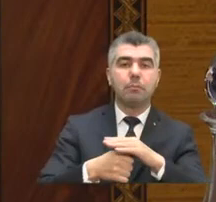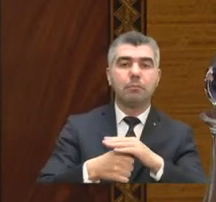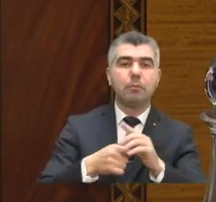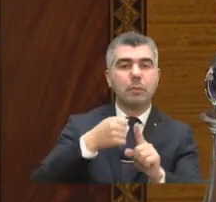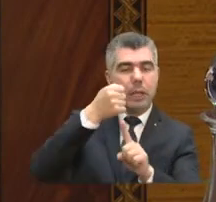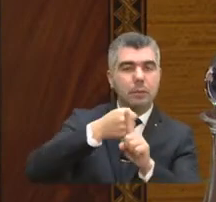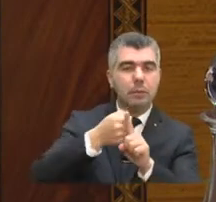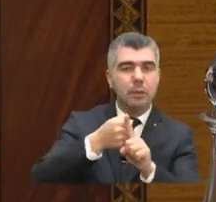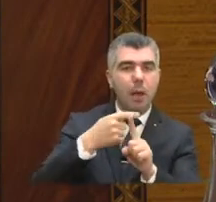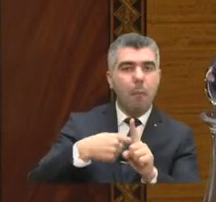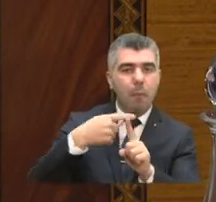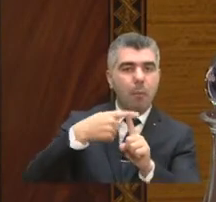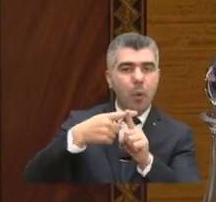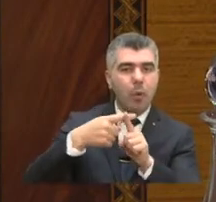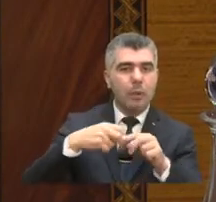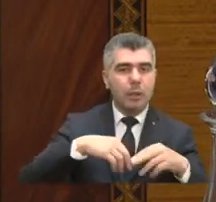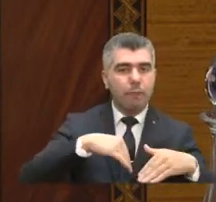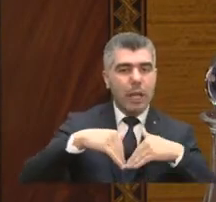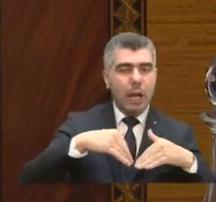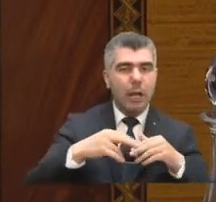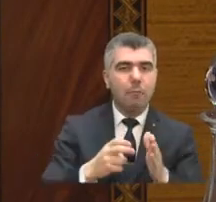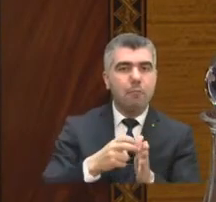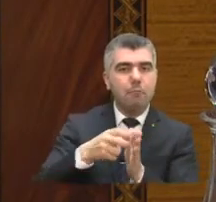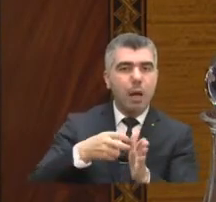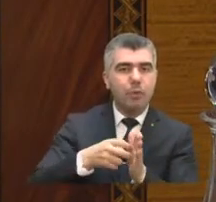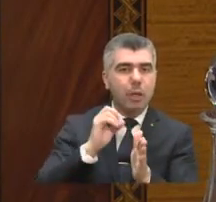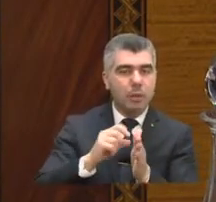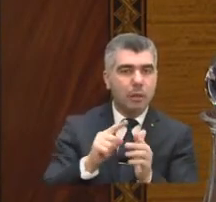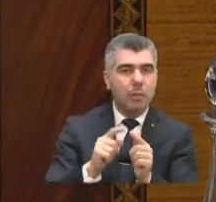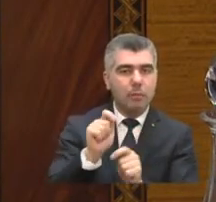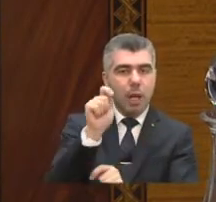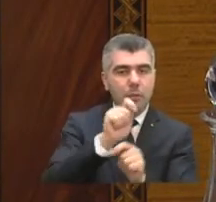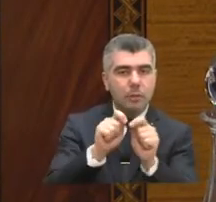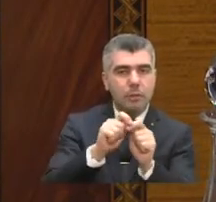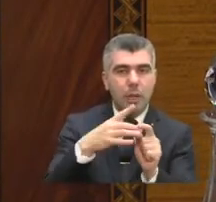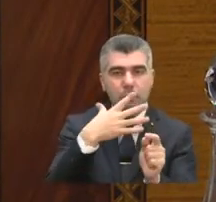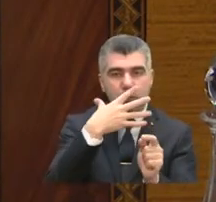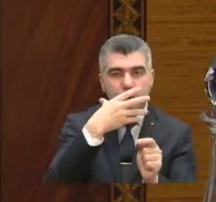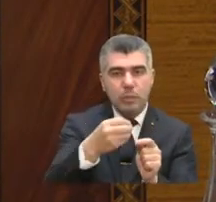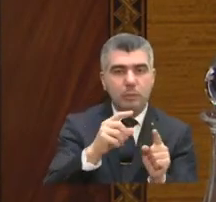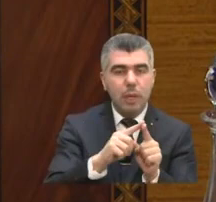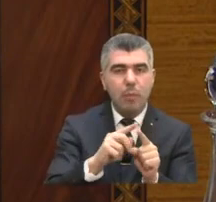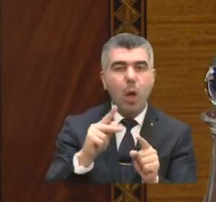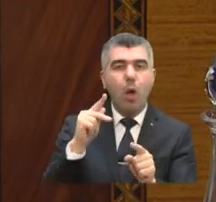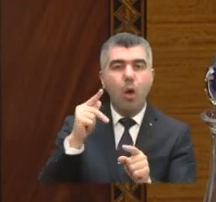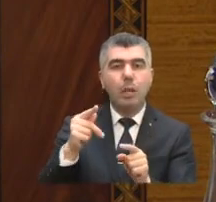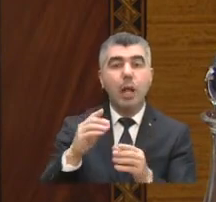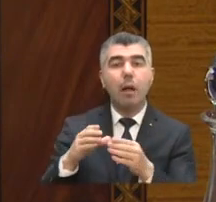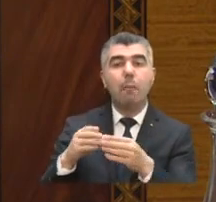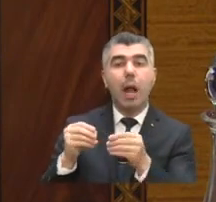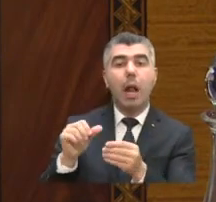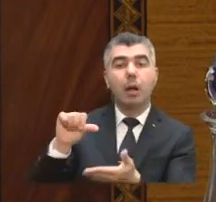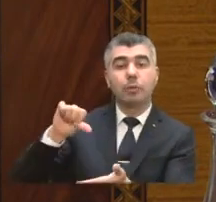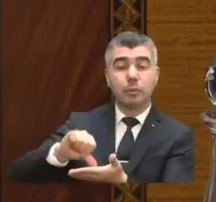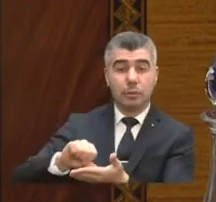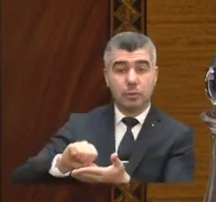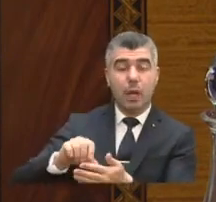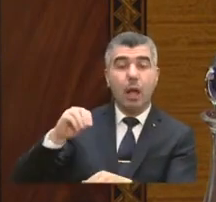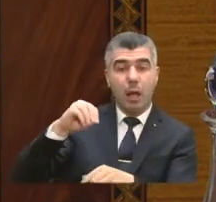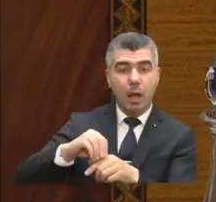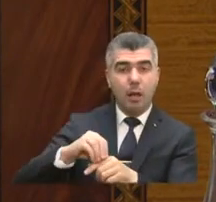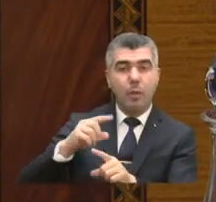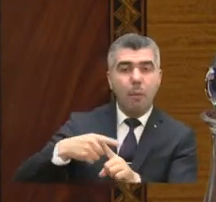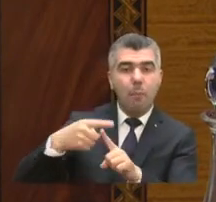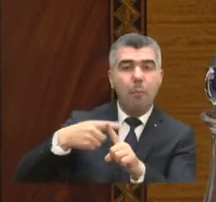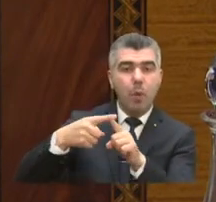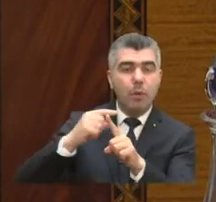ويصين ويحدد الشبكة السككية من خلال التحضير لإنجاز الخط الفائق السرعة الرابط بين القنيطرة ومراكش، وتطوير النقل السككي